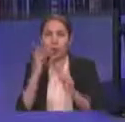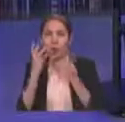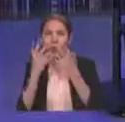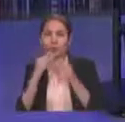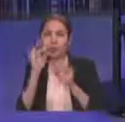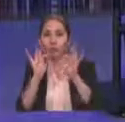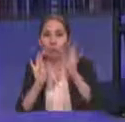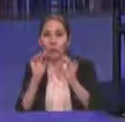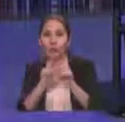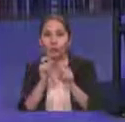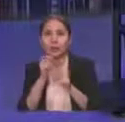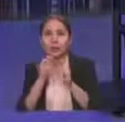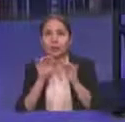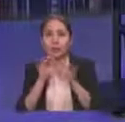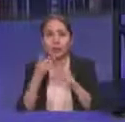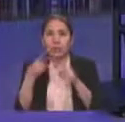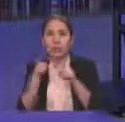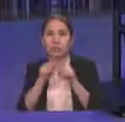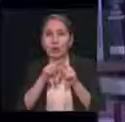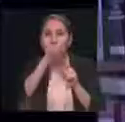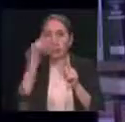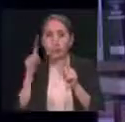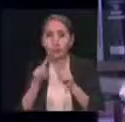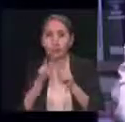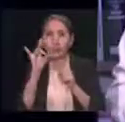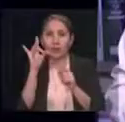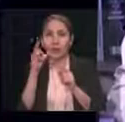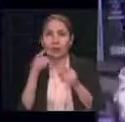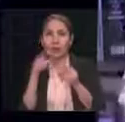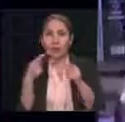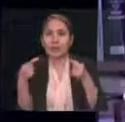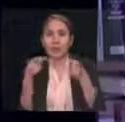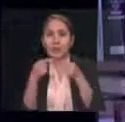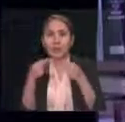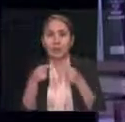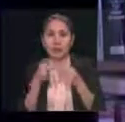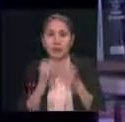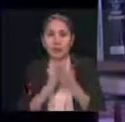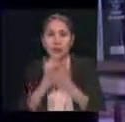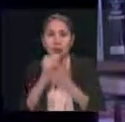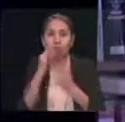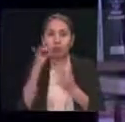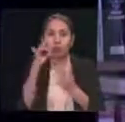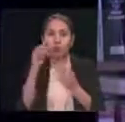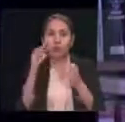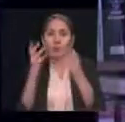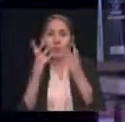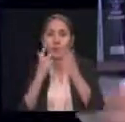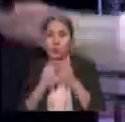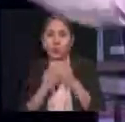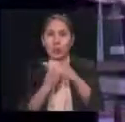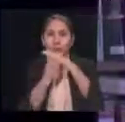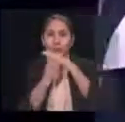ham ishlatiladi. Aylana yoy uzunligining radiusga nisbatini yuqori formulaga